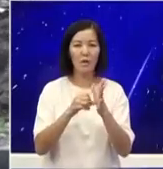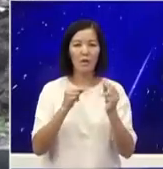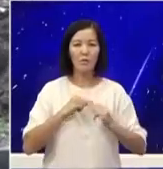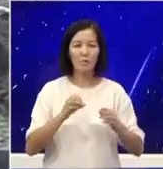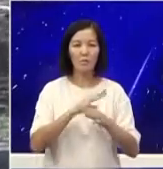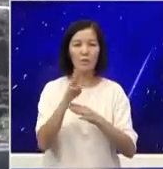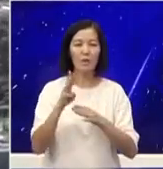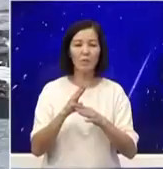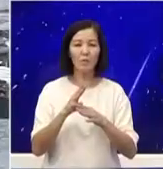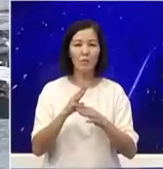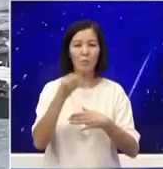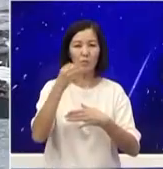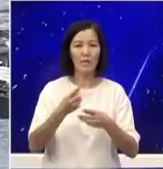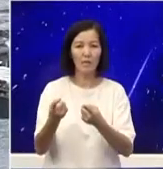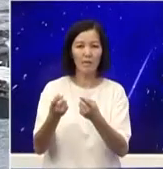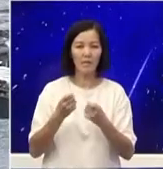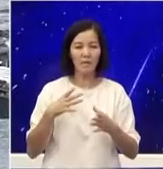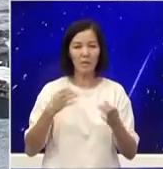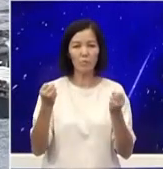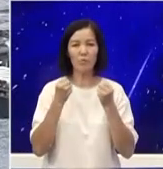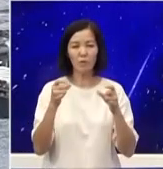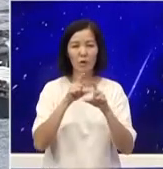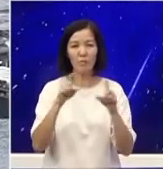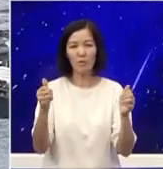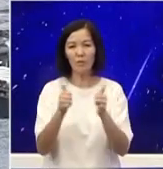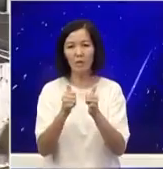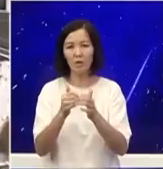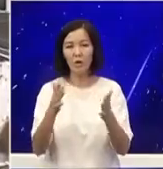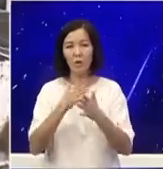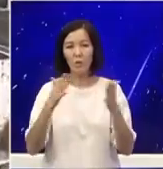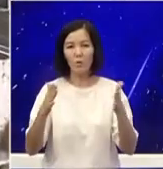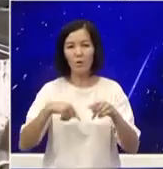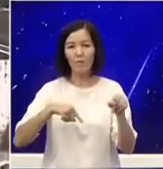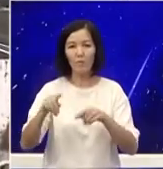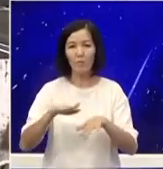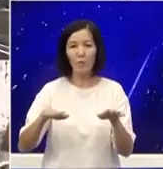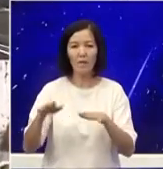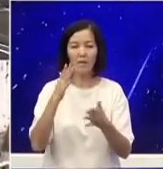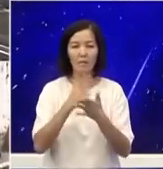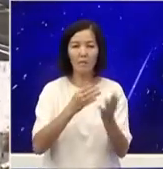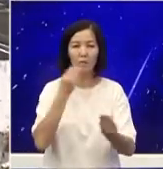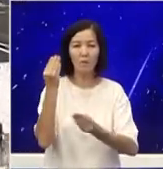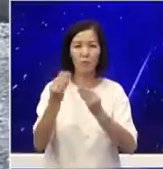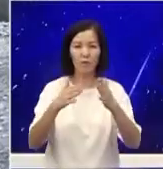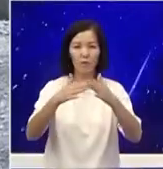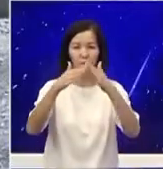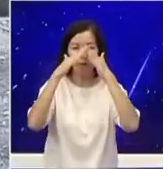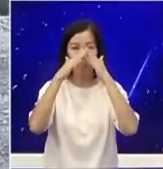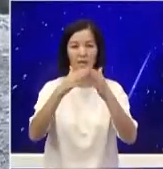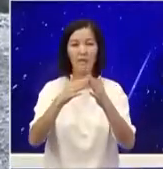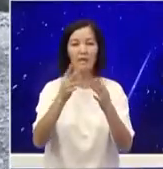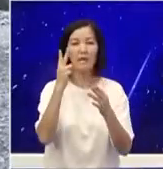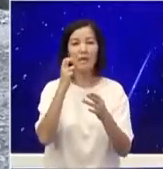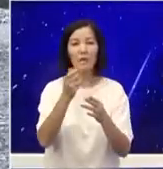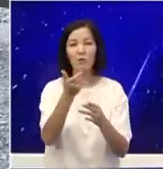арқылы орналасқан. Спорттық ғимараттың іргелес аумағында үлкен футбол алаңы да болады. Ойында төбесі жабық трибунадан